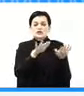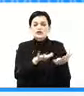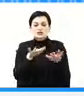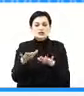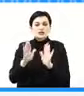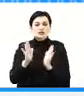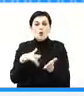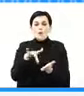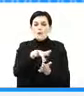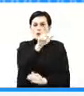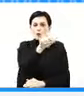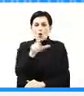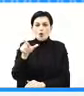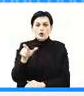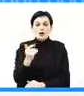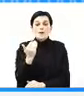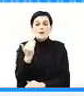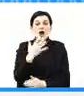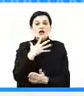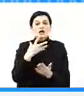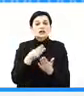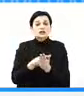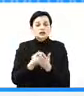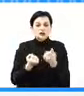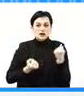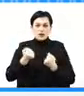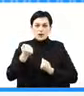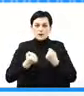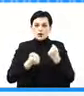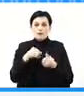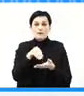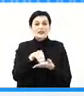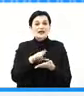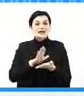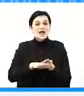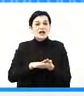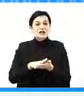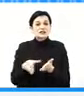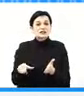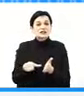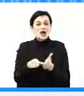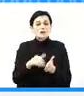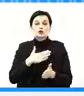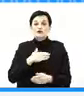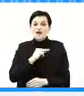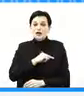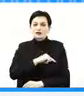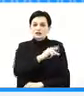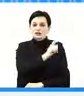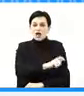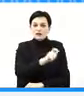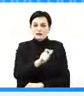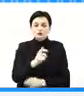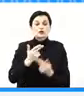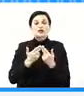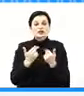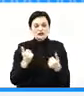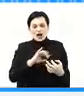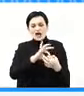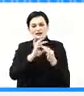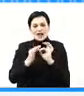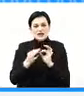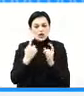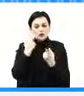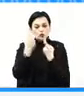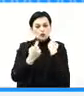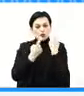სადაც მოქალაქეებს მათი კუთვნილი ავტომანქანების რეგისტრაციაში დაეხმარებიან ჩვენი თანამშრომლები და ასევე დეტალურ